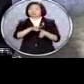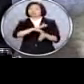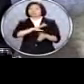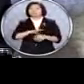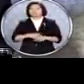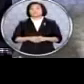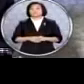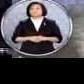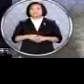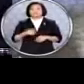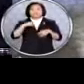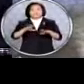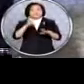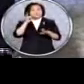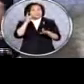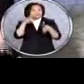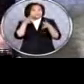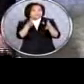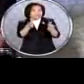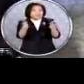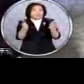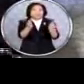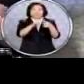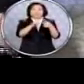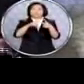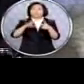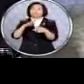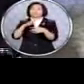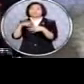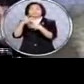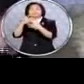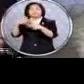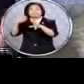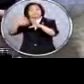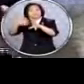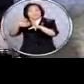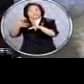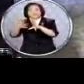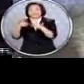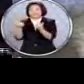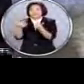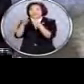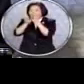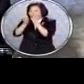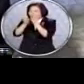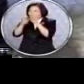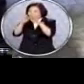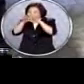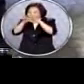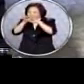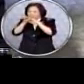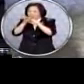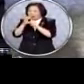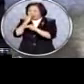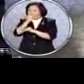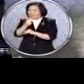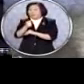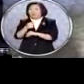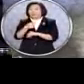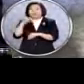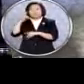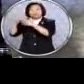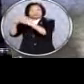环啊，所以我们一方面推动这个，一方面推动高画质的电视、数位汇流这些东西呢。凭良心讲，大陆有些地